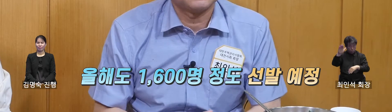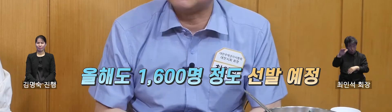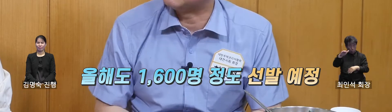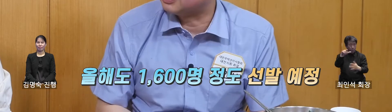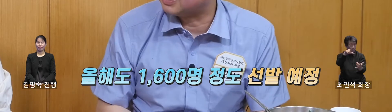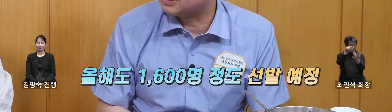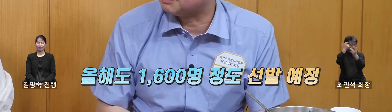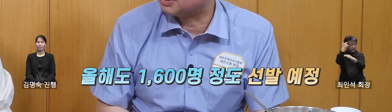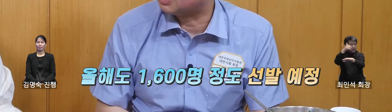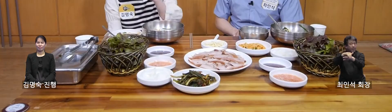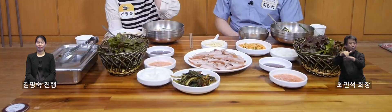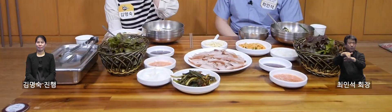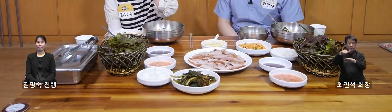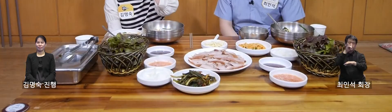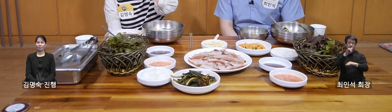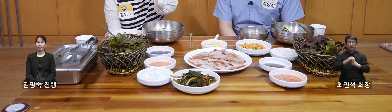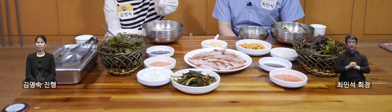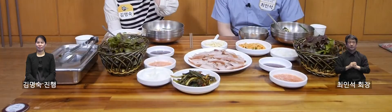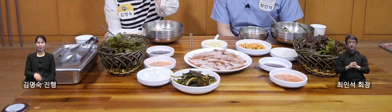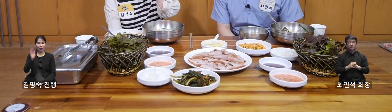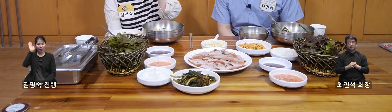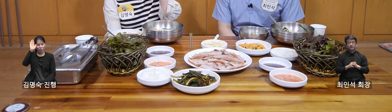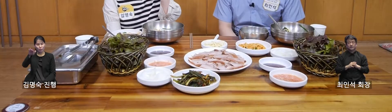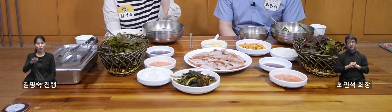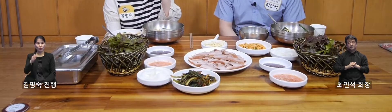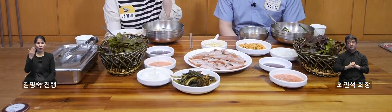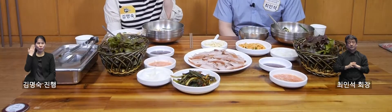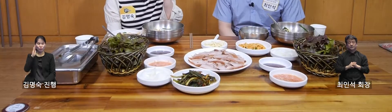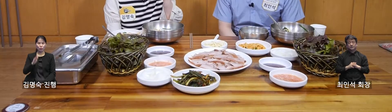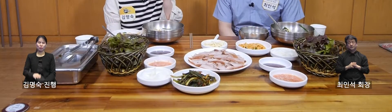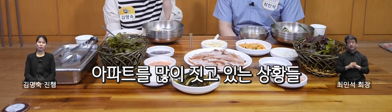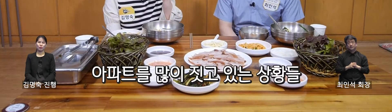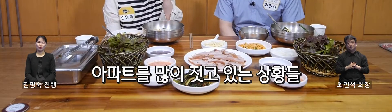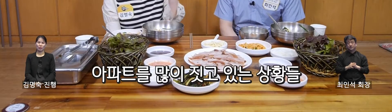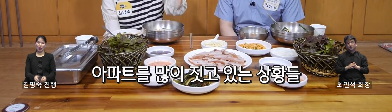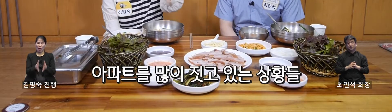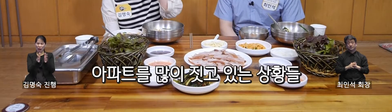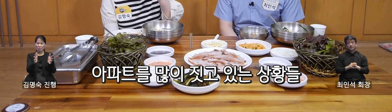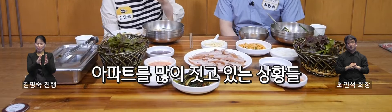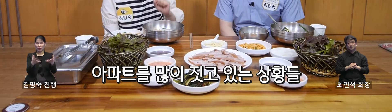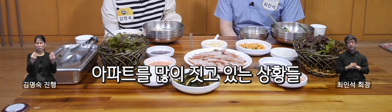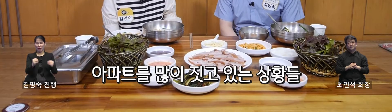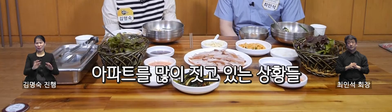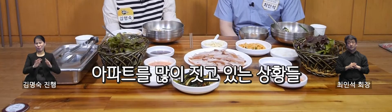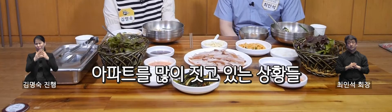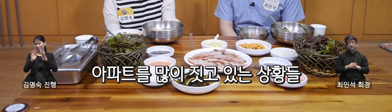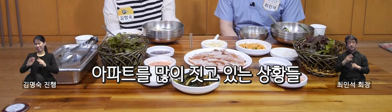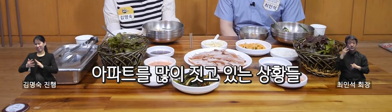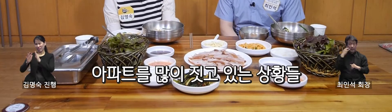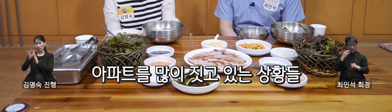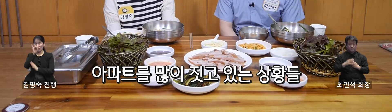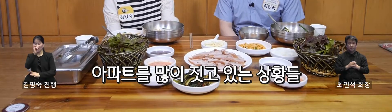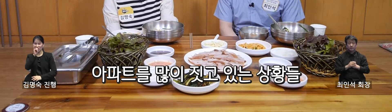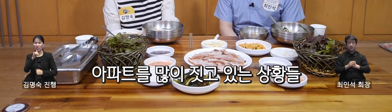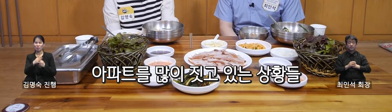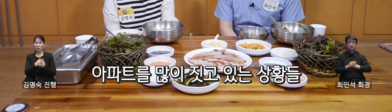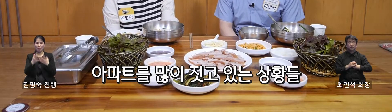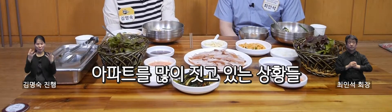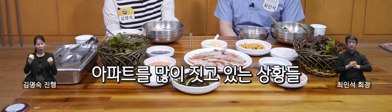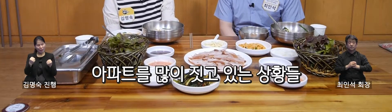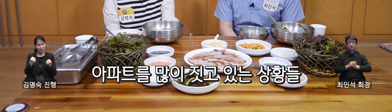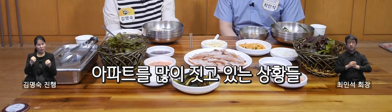이제 결정이 돼 있습니다. 앞으로 이제 요즘 워낙 이제 아파트를 많이 짓고 있어서. 네네. 이제